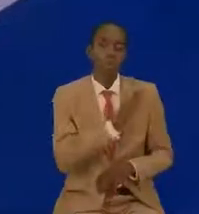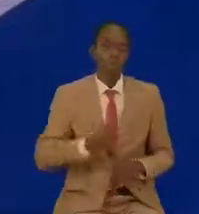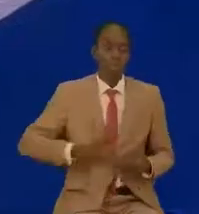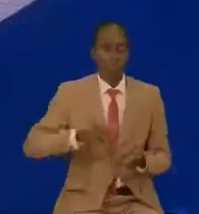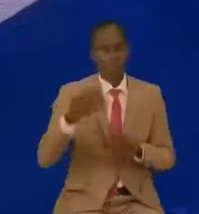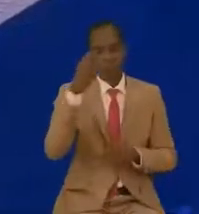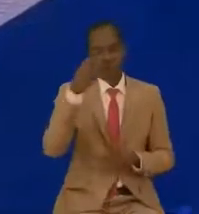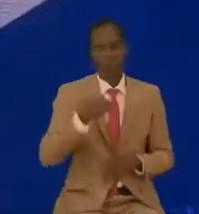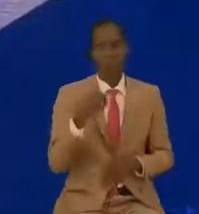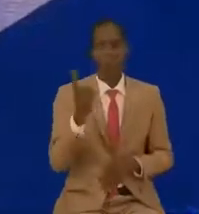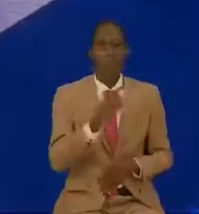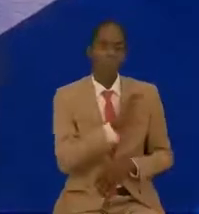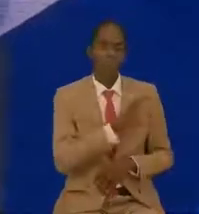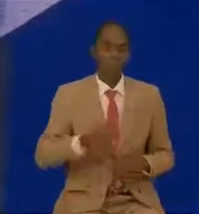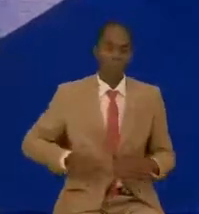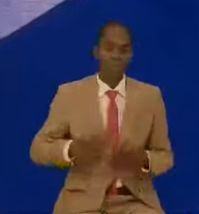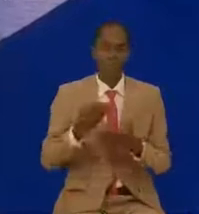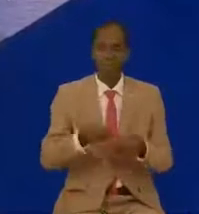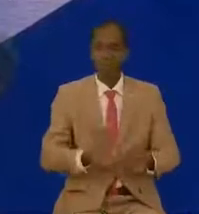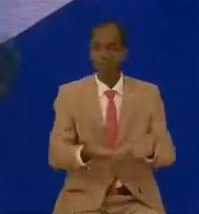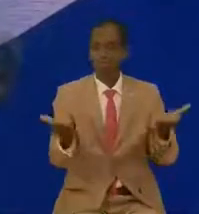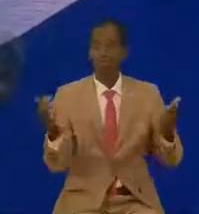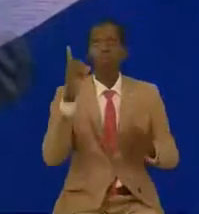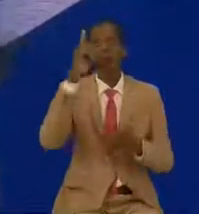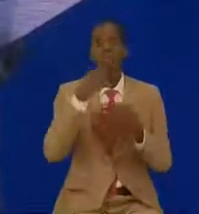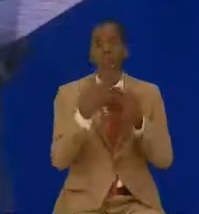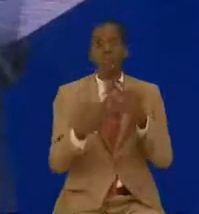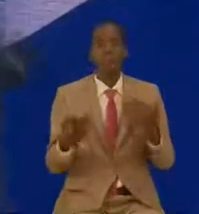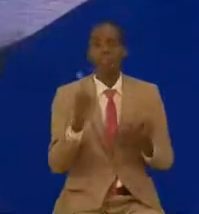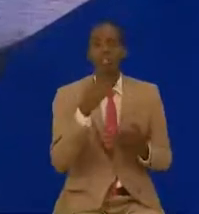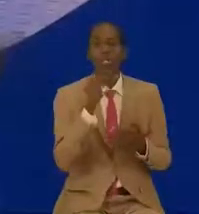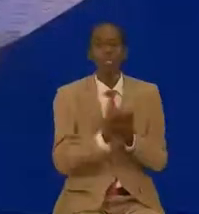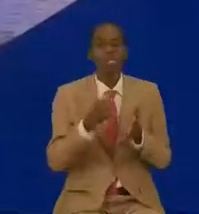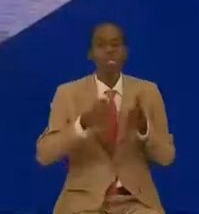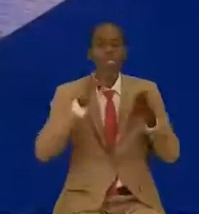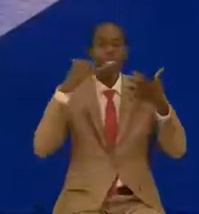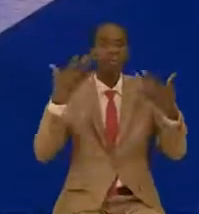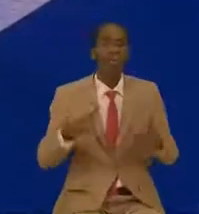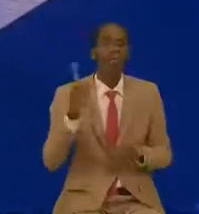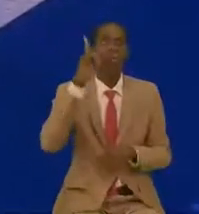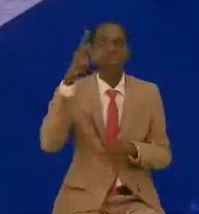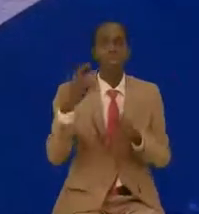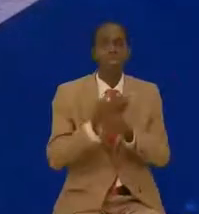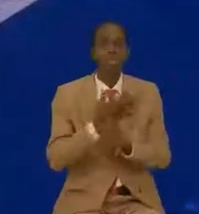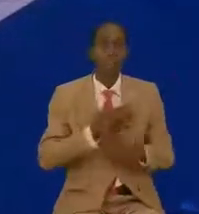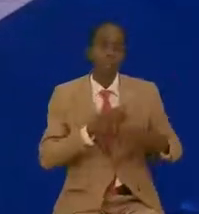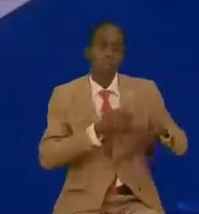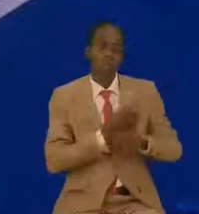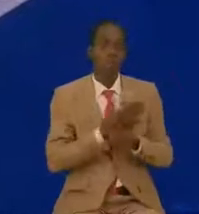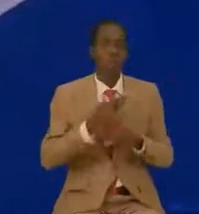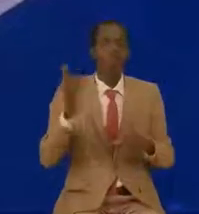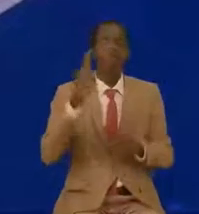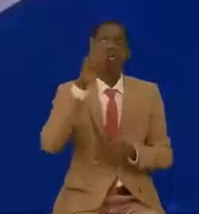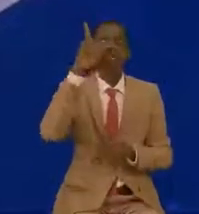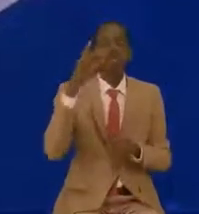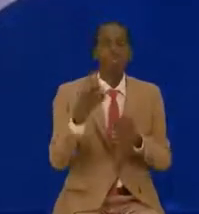moi. Là, il a versé son sang pour moi. Là, il a dit c'est accompli. Là, il a ôté ma culpabilité. Là, il